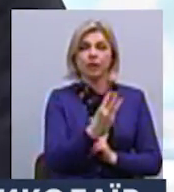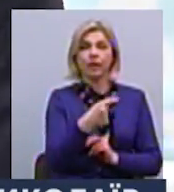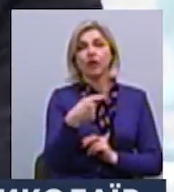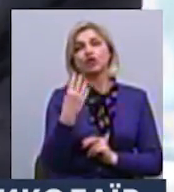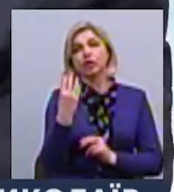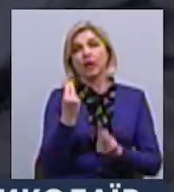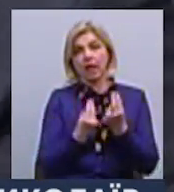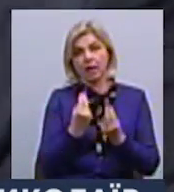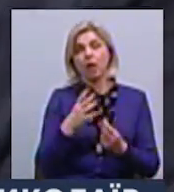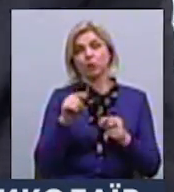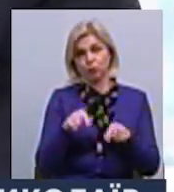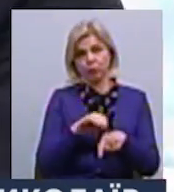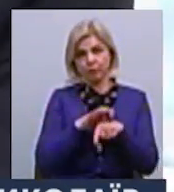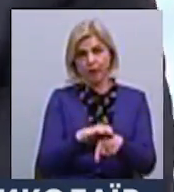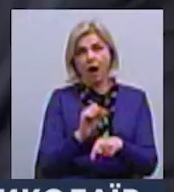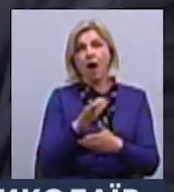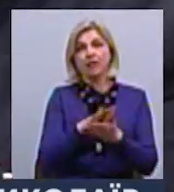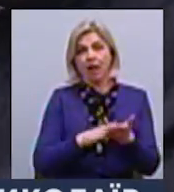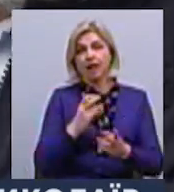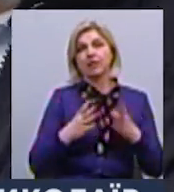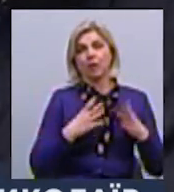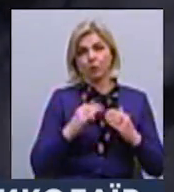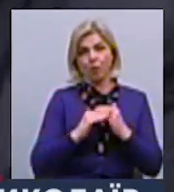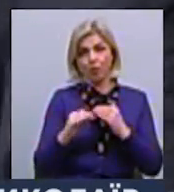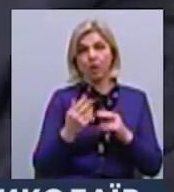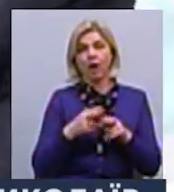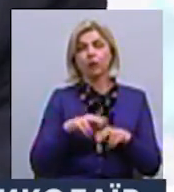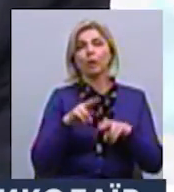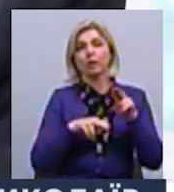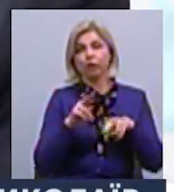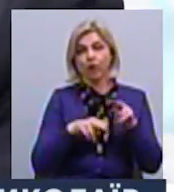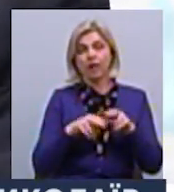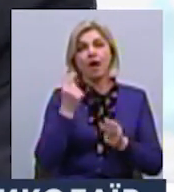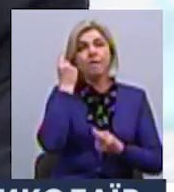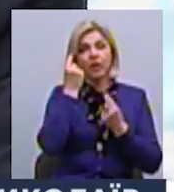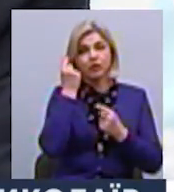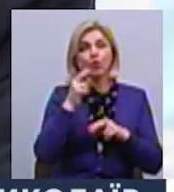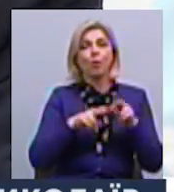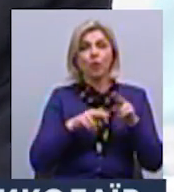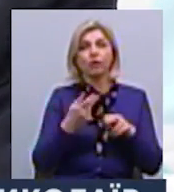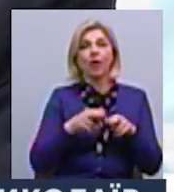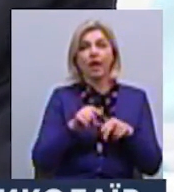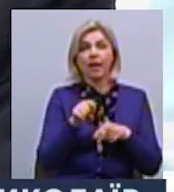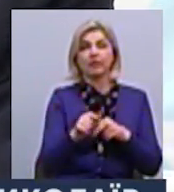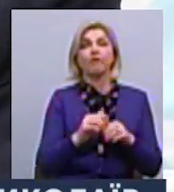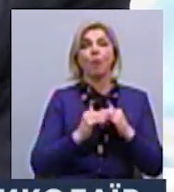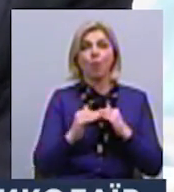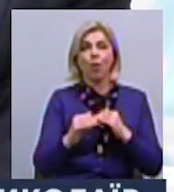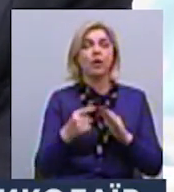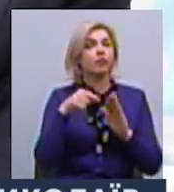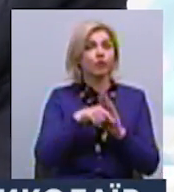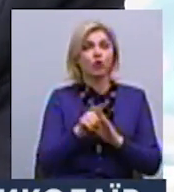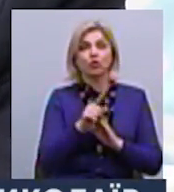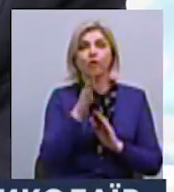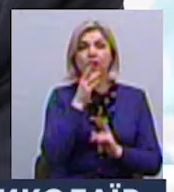тут. Надалі ми плануємо грати на тренувальному полі, котре збудували. Філософія побудови цього поля полягала в тому, що на